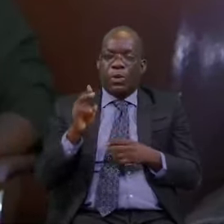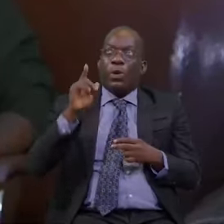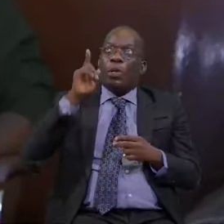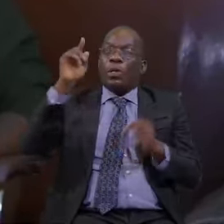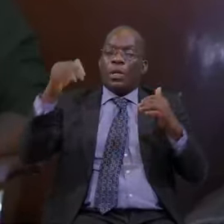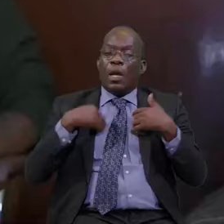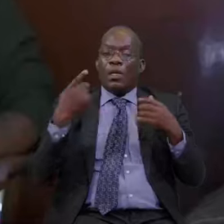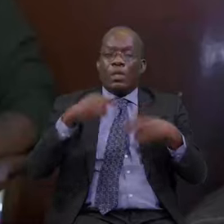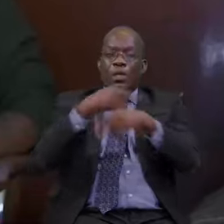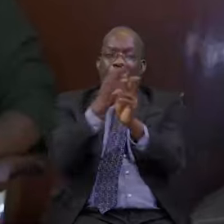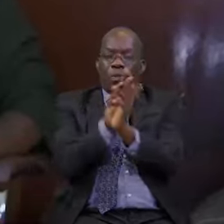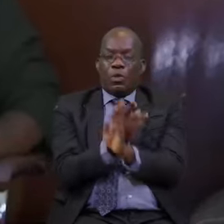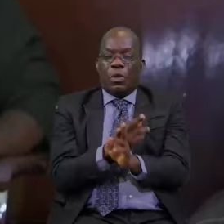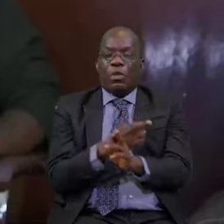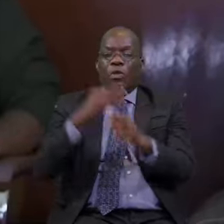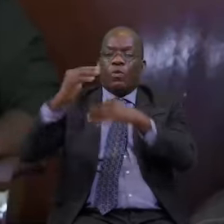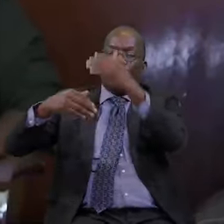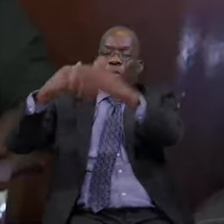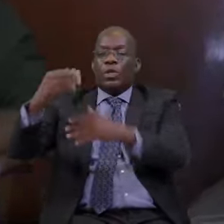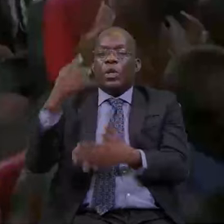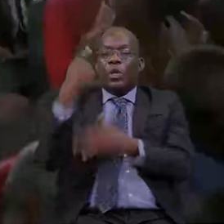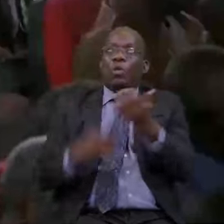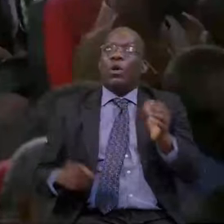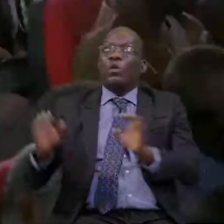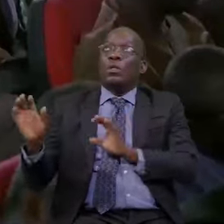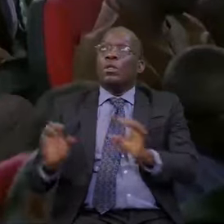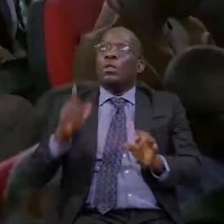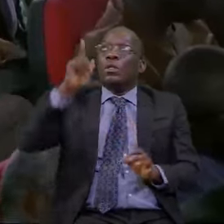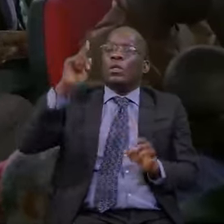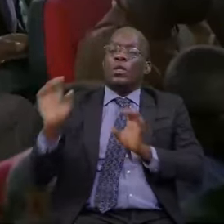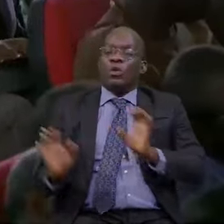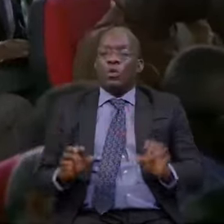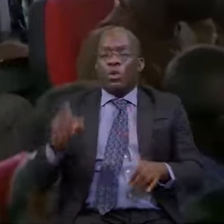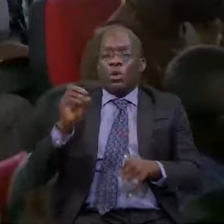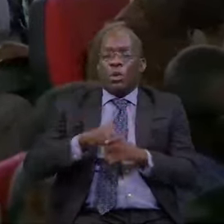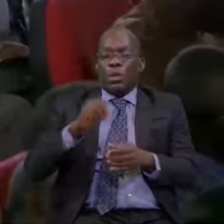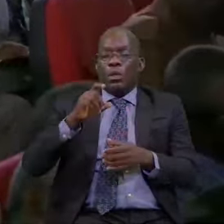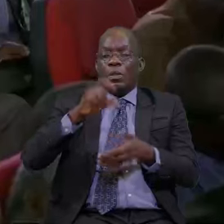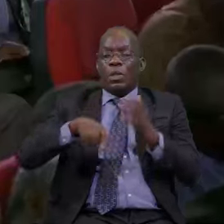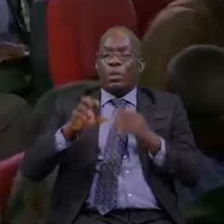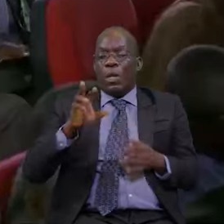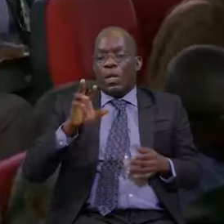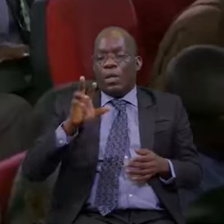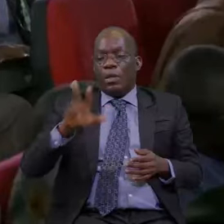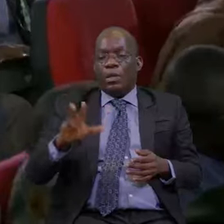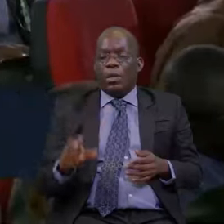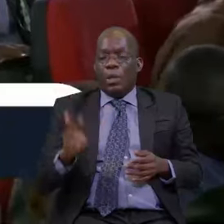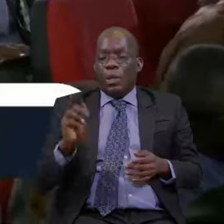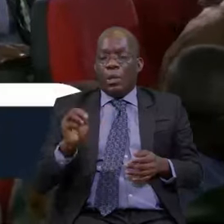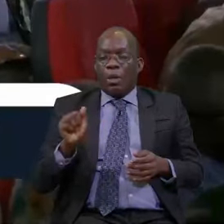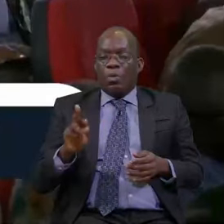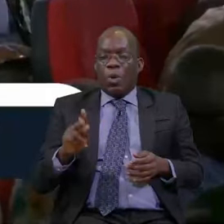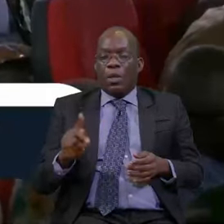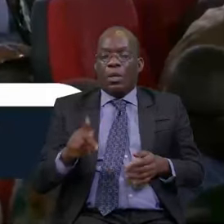il a un processus de reproduction. Qu'est-ce qu'il a fait? Marc 3, verset 14. Marc